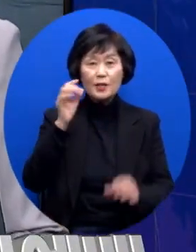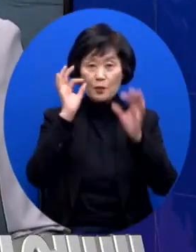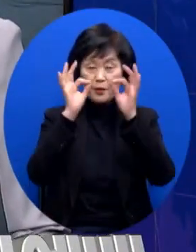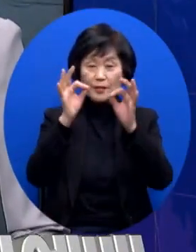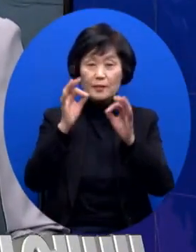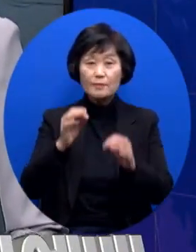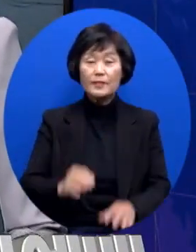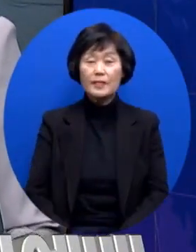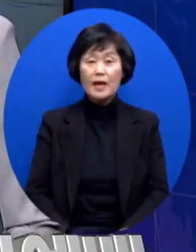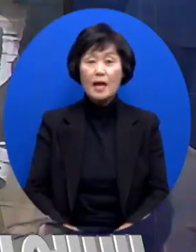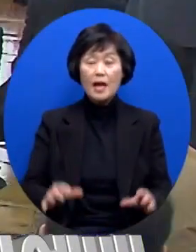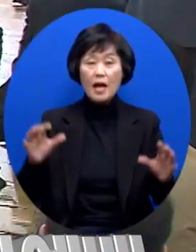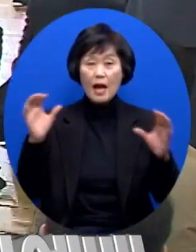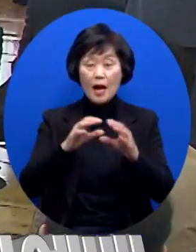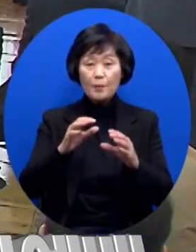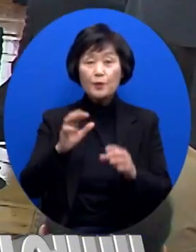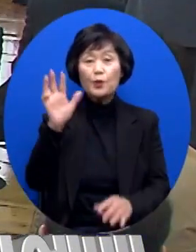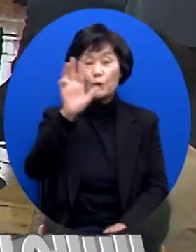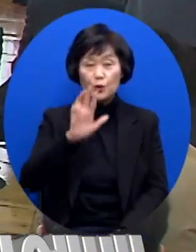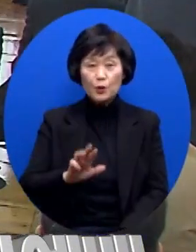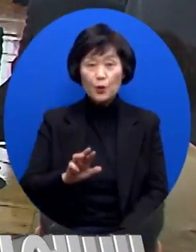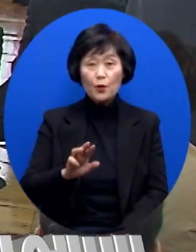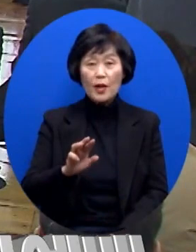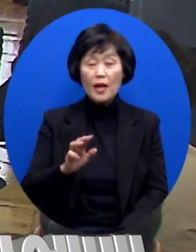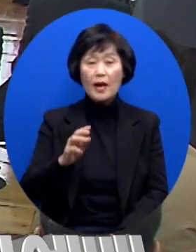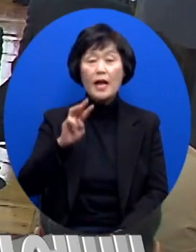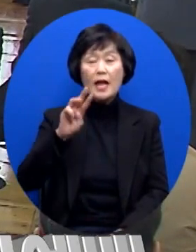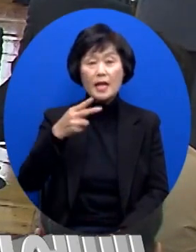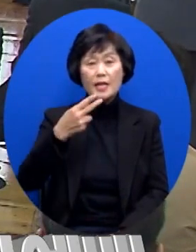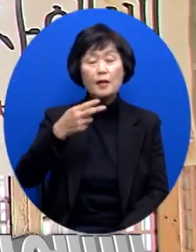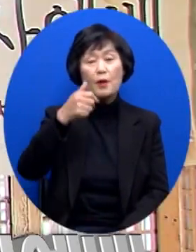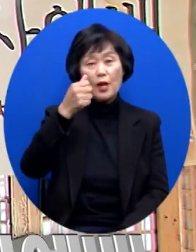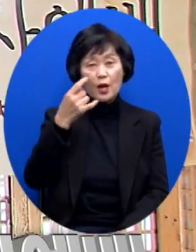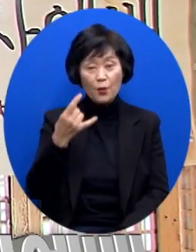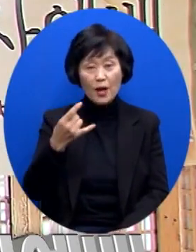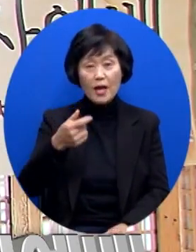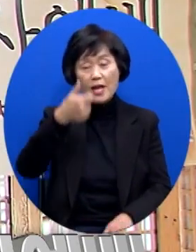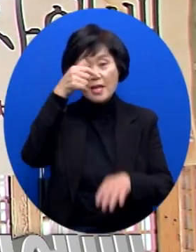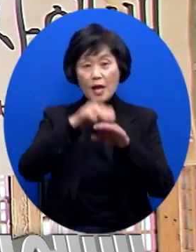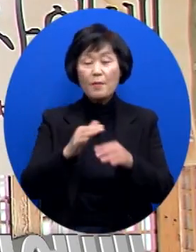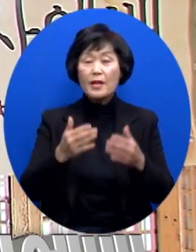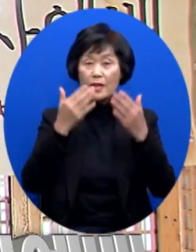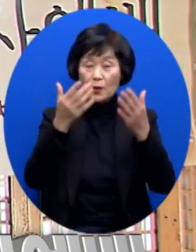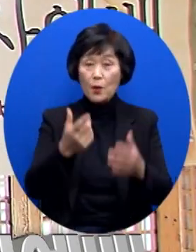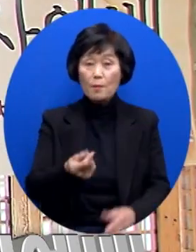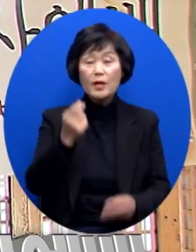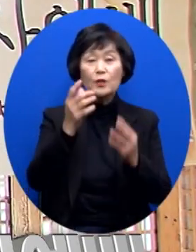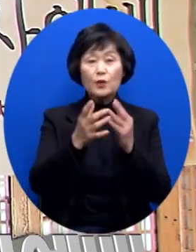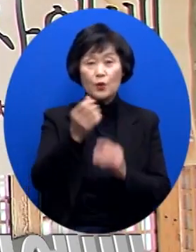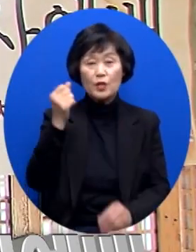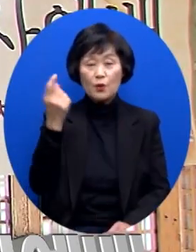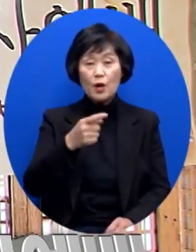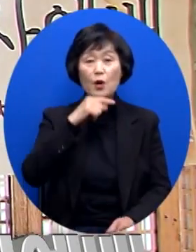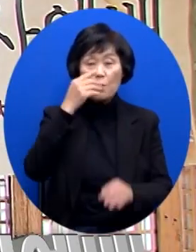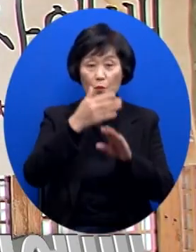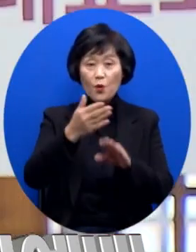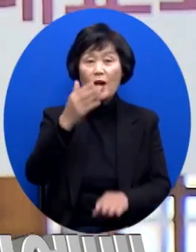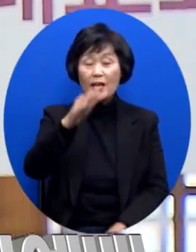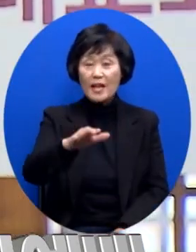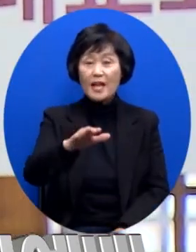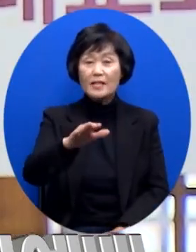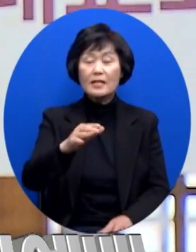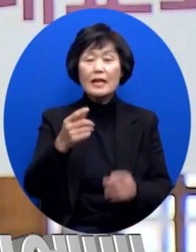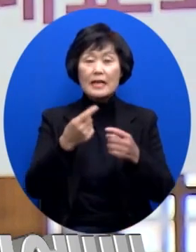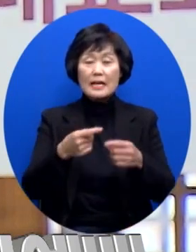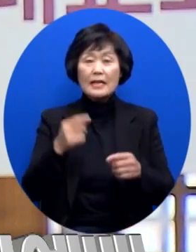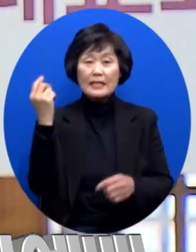대한예수교장로의 합동총회 소래노회가 200회 기념예배를 드리고 조속한 통일과 북한에 있는 소래교회에서 다시 예배드릴